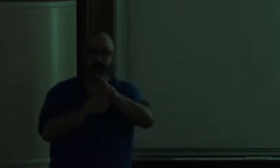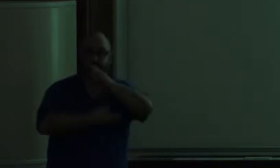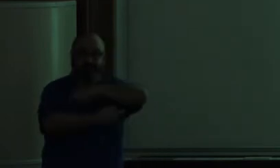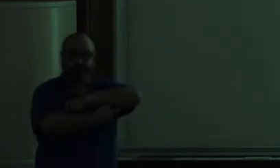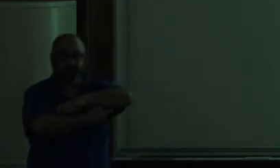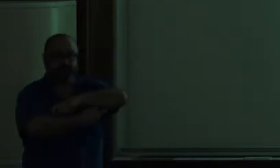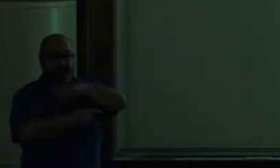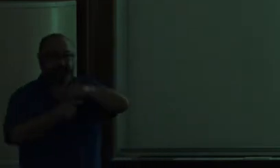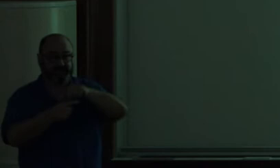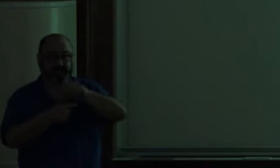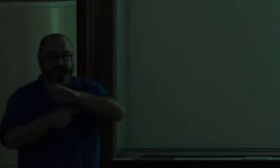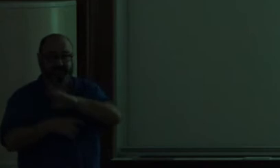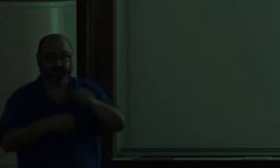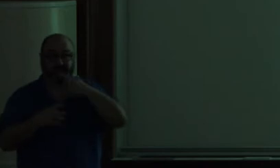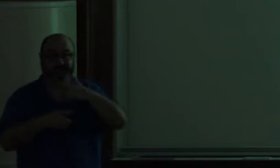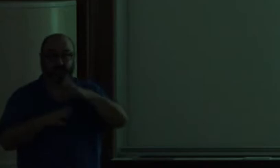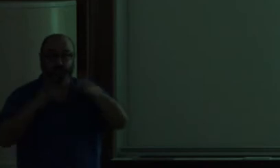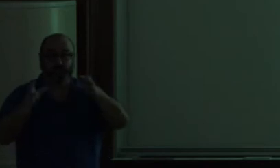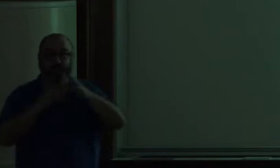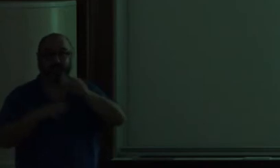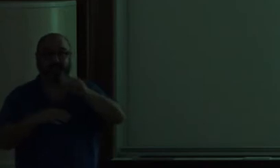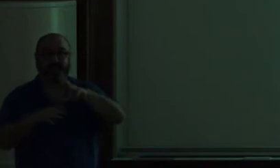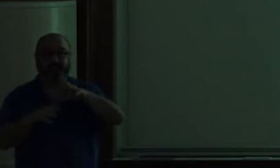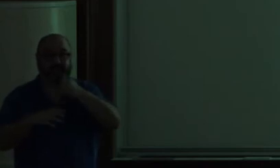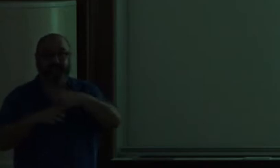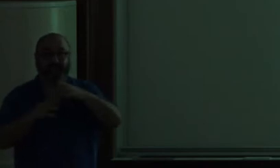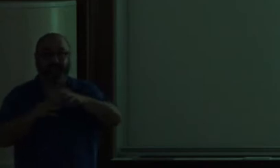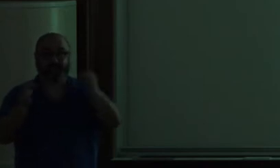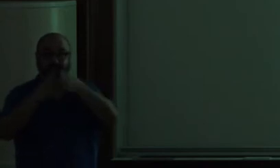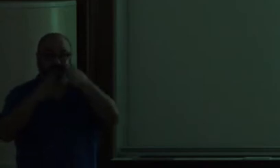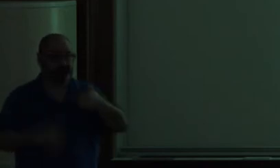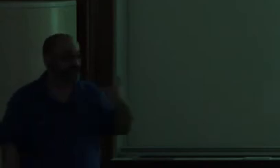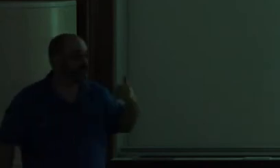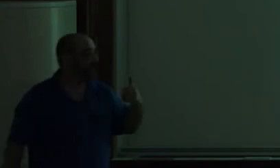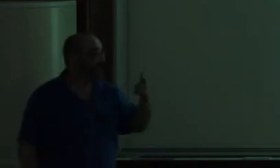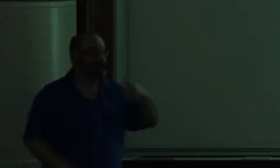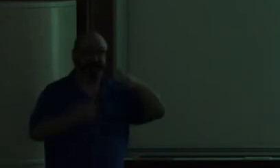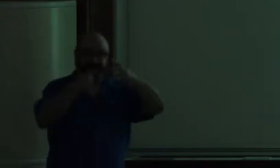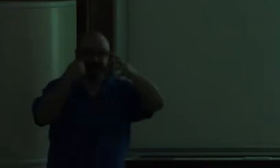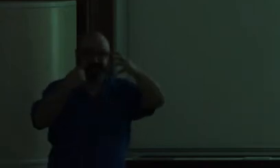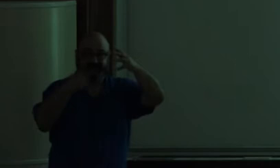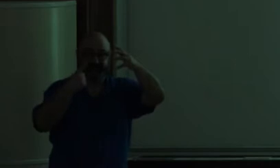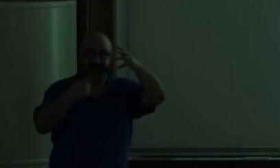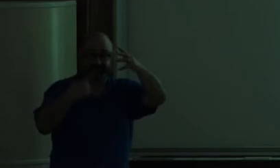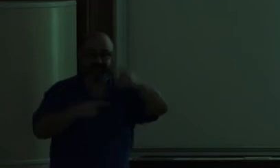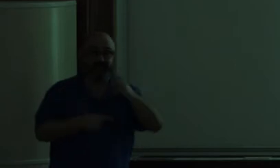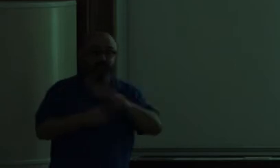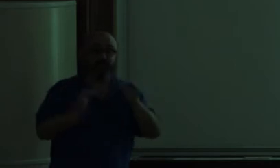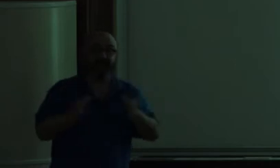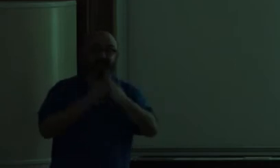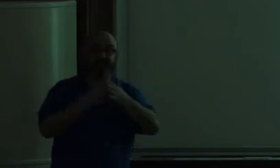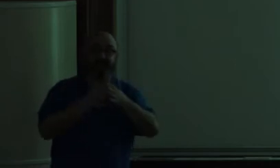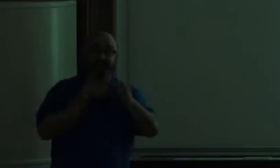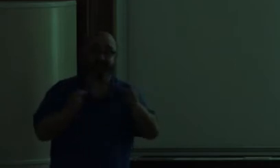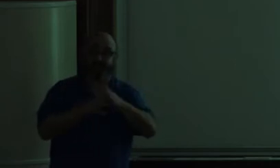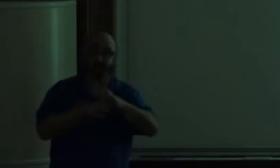gros try except. Votre boucle for va faire un iter, next, next, next, next, next, dans un try except, et quand il voit